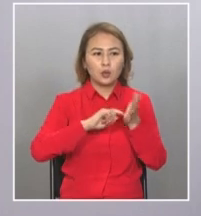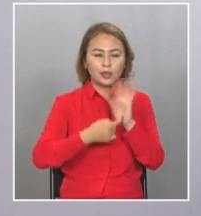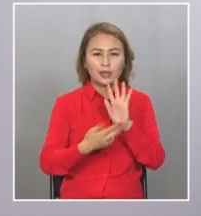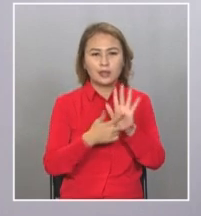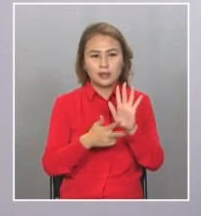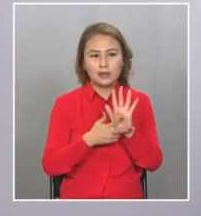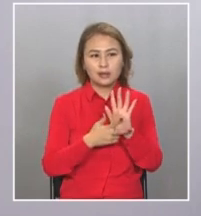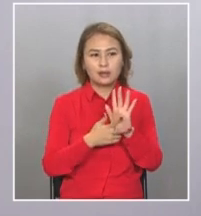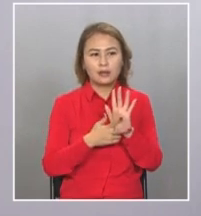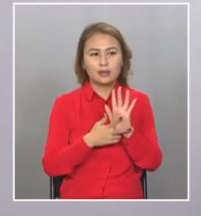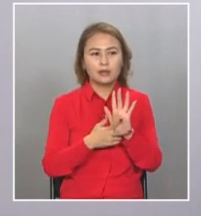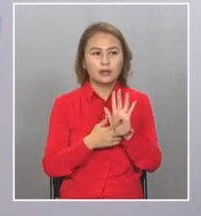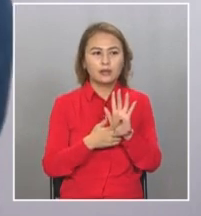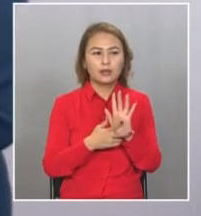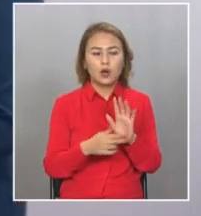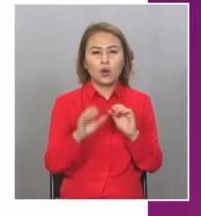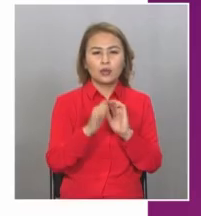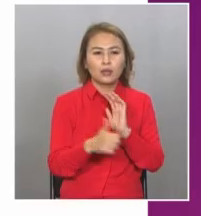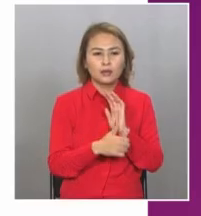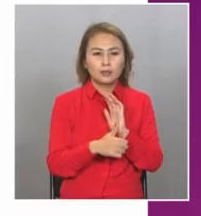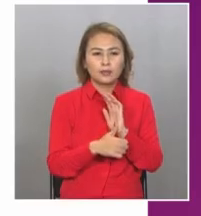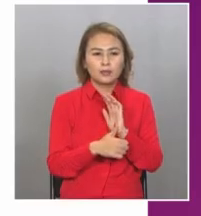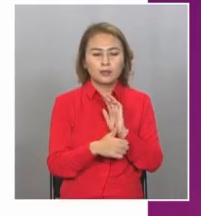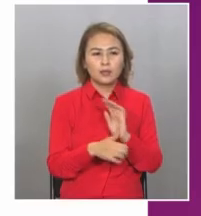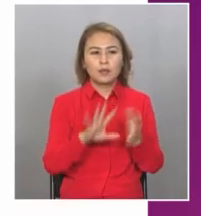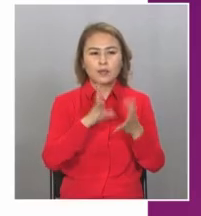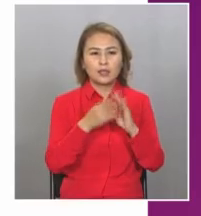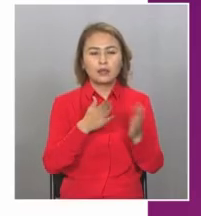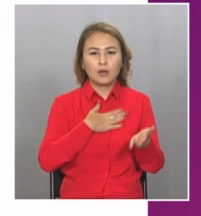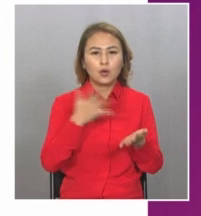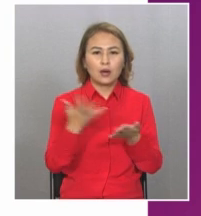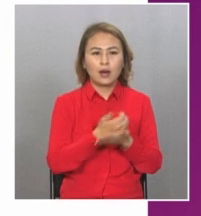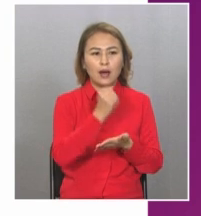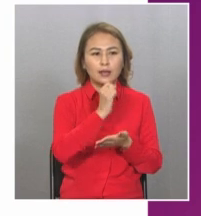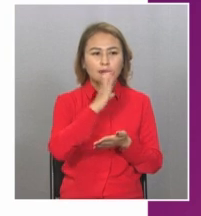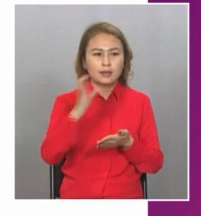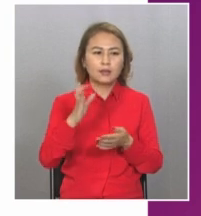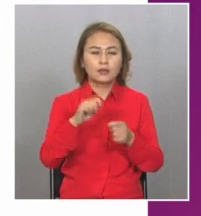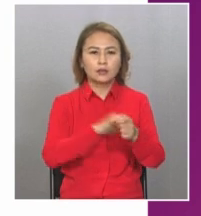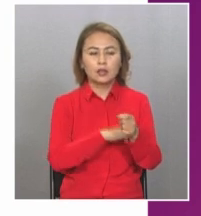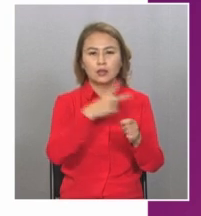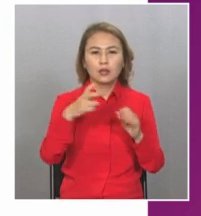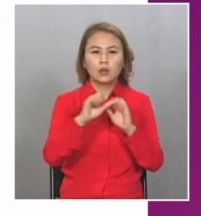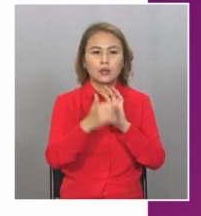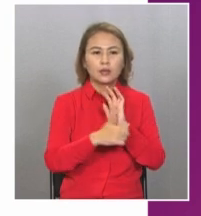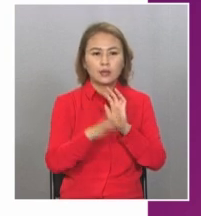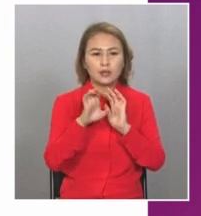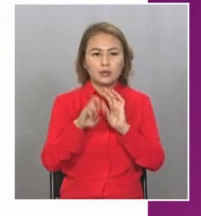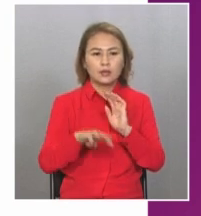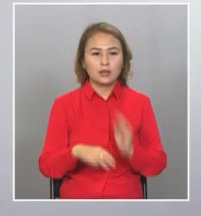8-ге тең, яғни 16-ға тең. Біз табу керек болған АЦ диагоналі 16 сантиметрге тең